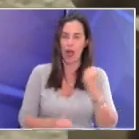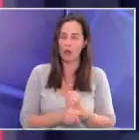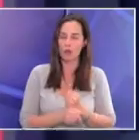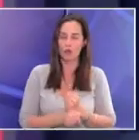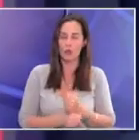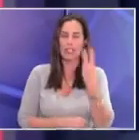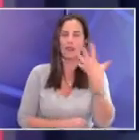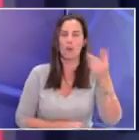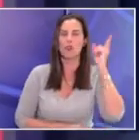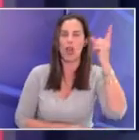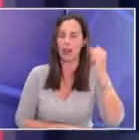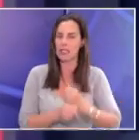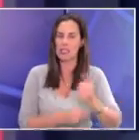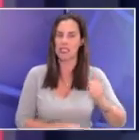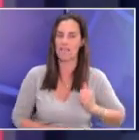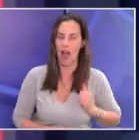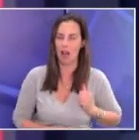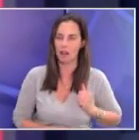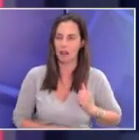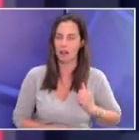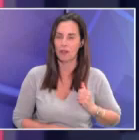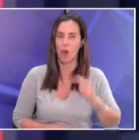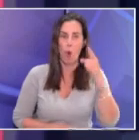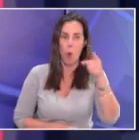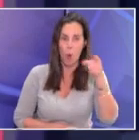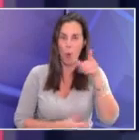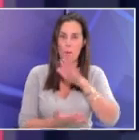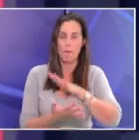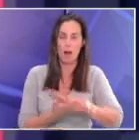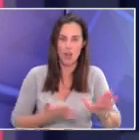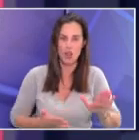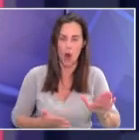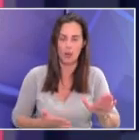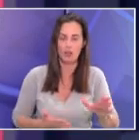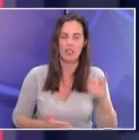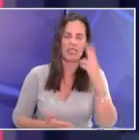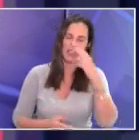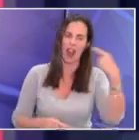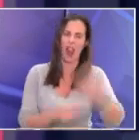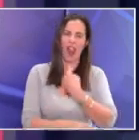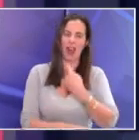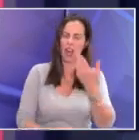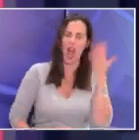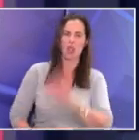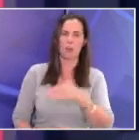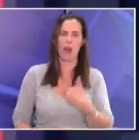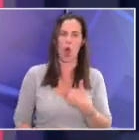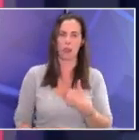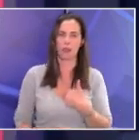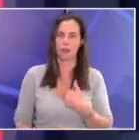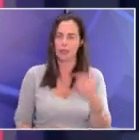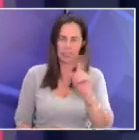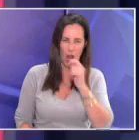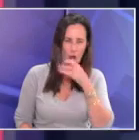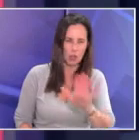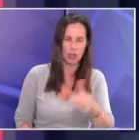במשך כל 25 שנים בצבא, שהוא פשוט ניסה לבזות אותי, להשפיל אותי. זה לא